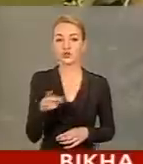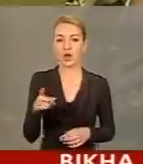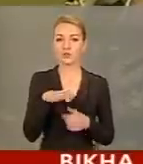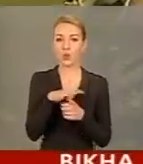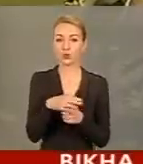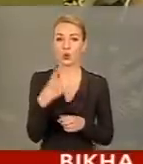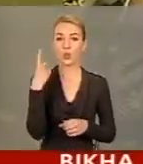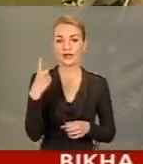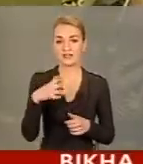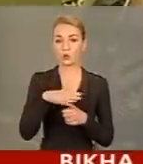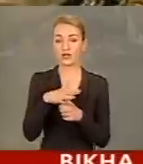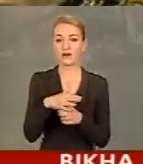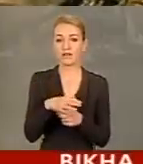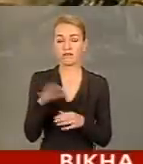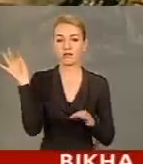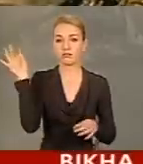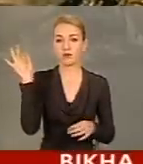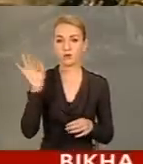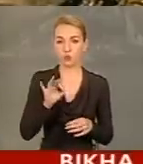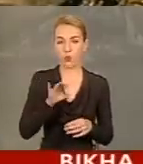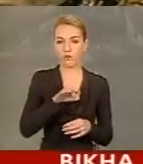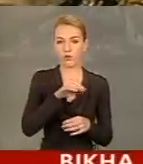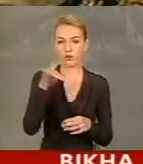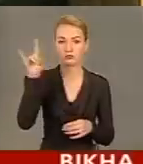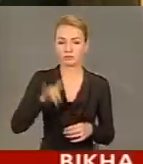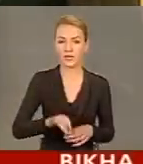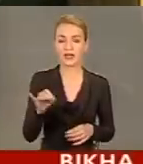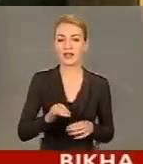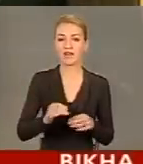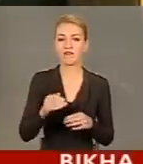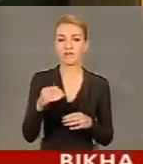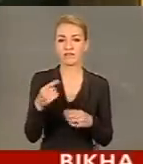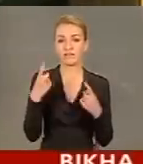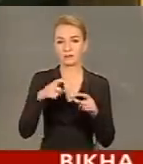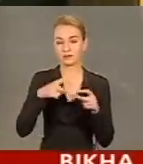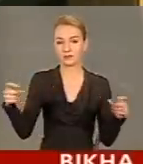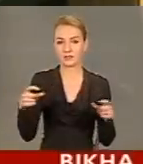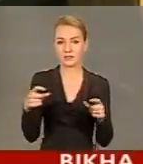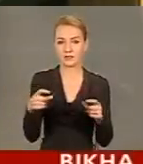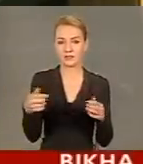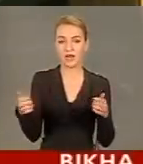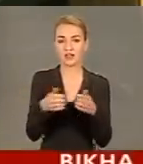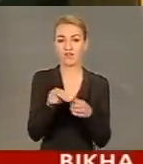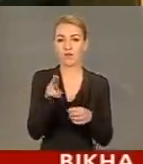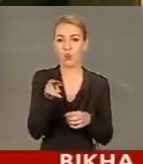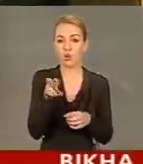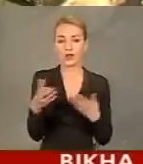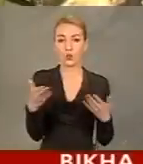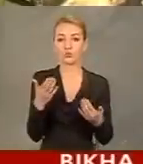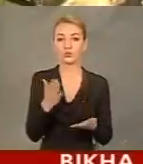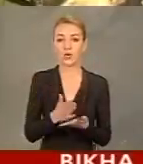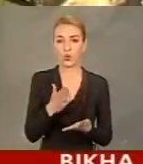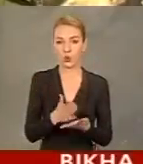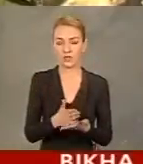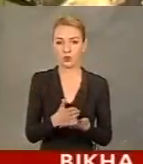польоту один із гвинтокрилів раптово пішов донизу і верхньою великою лопастю задів поле, власне, от на якому зараз ми